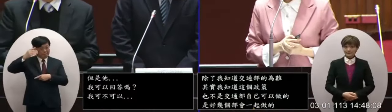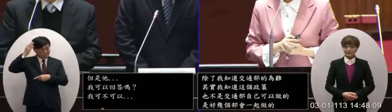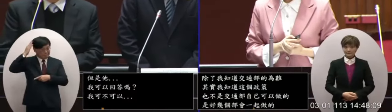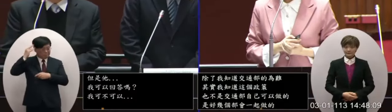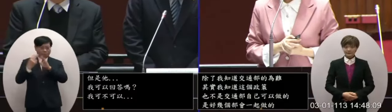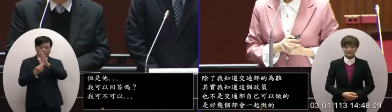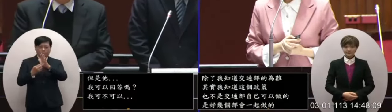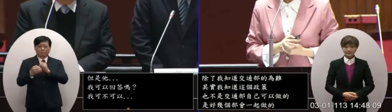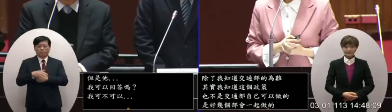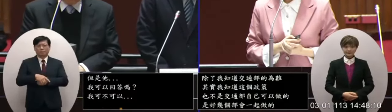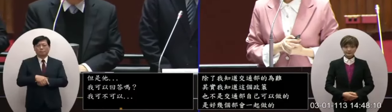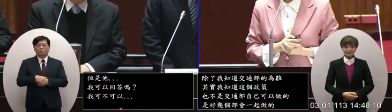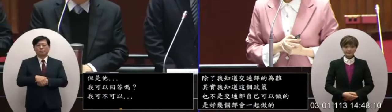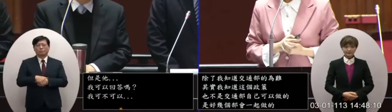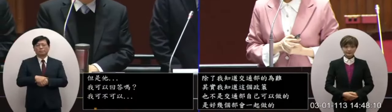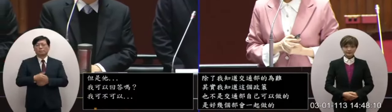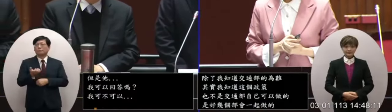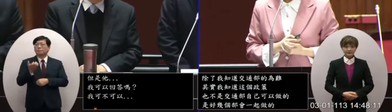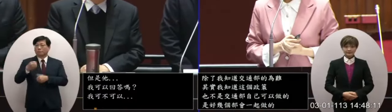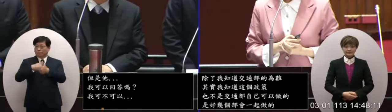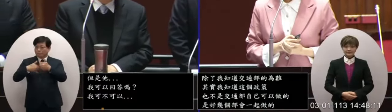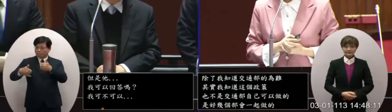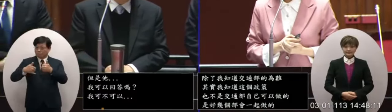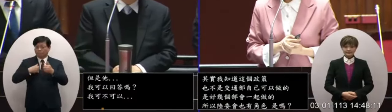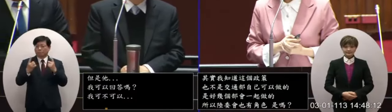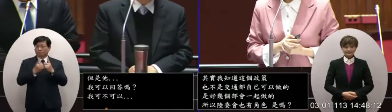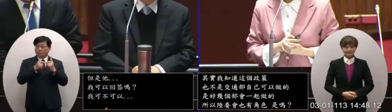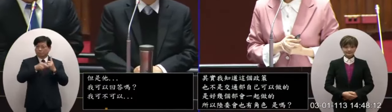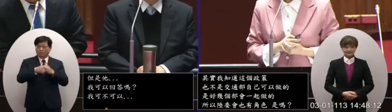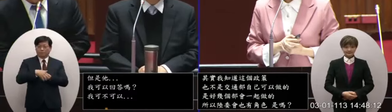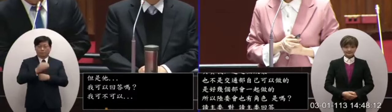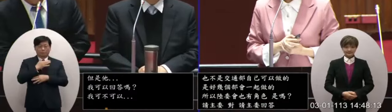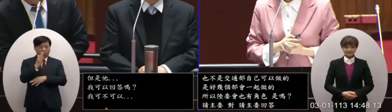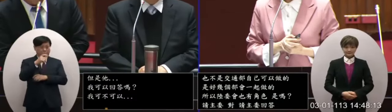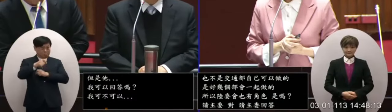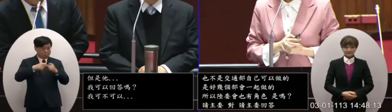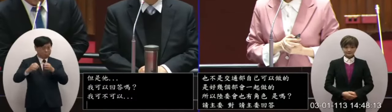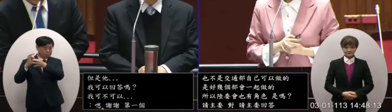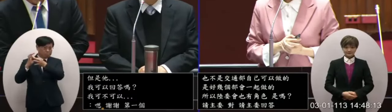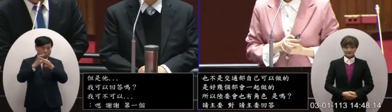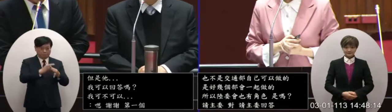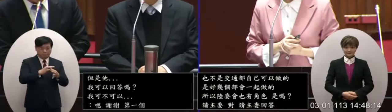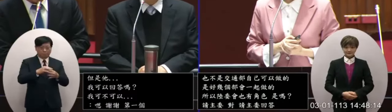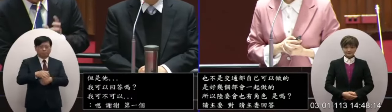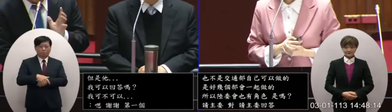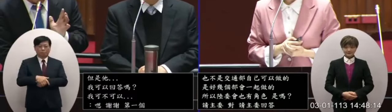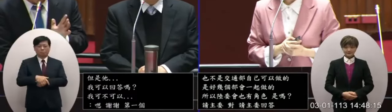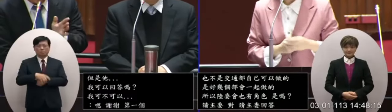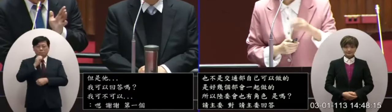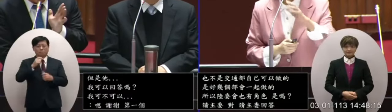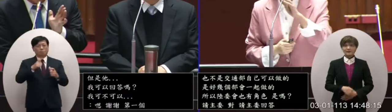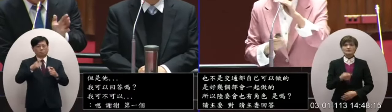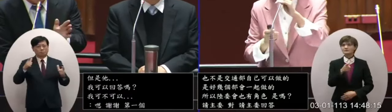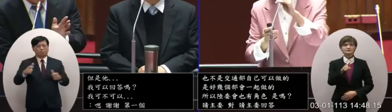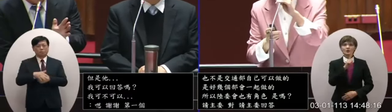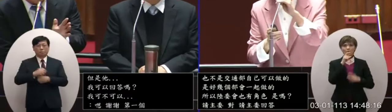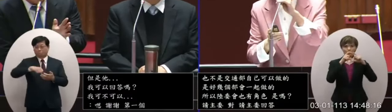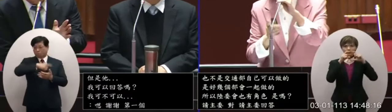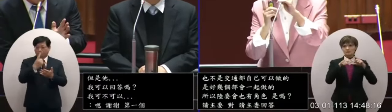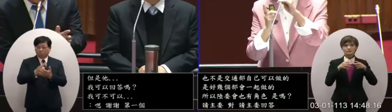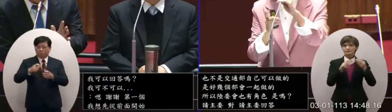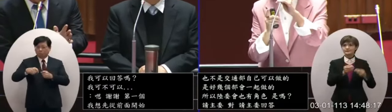哈，我想刚委员可能对于所谓的政策的延续哈，可能把它扩大到所有